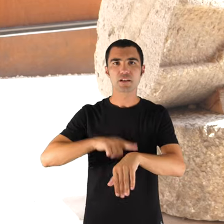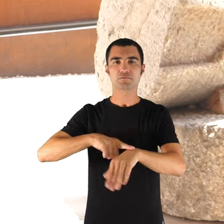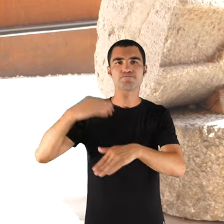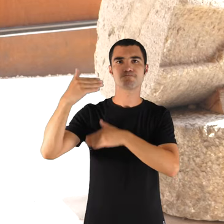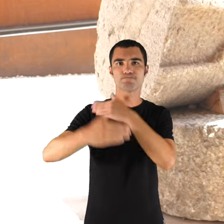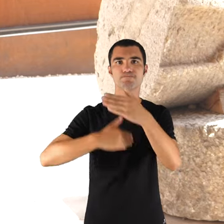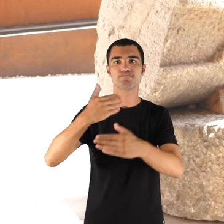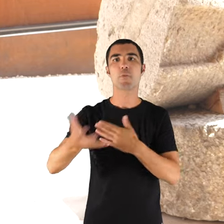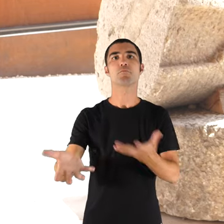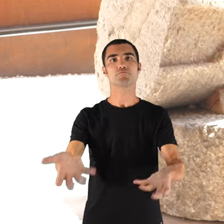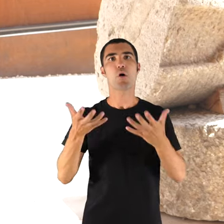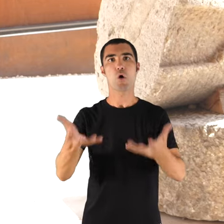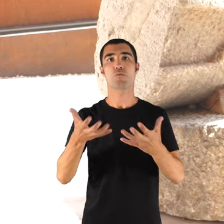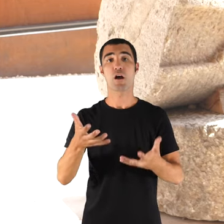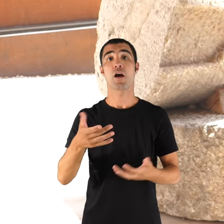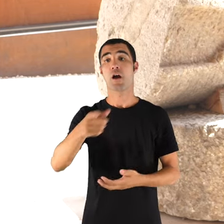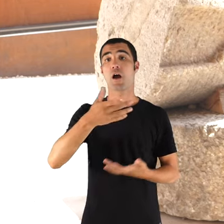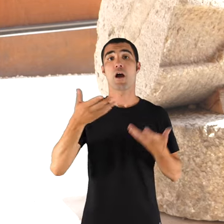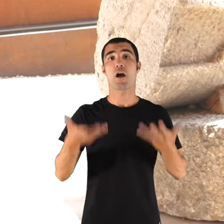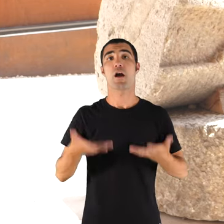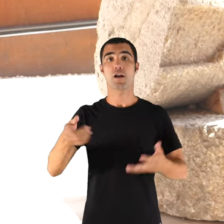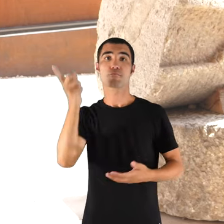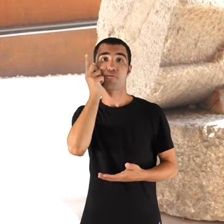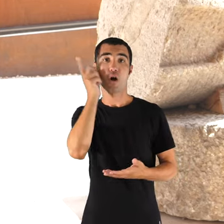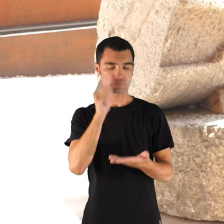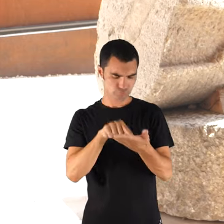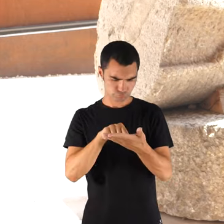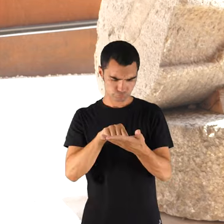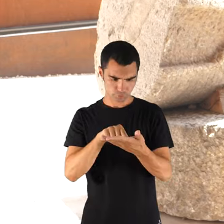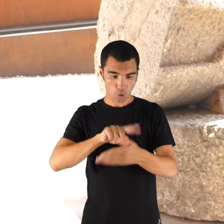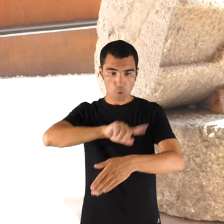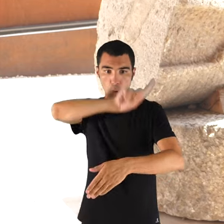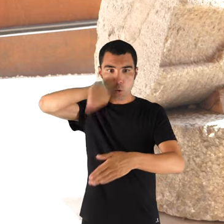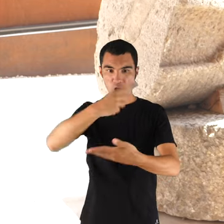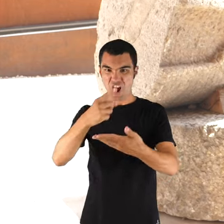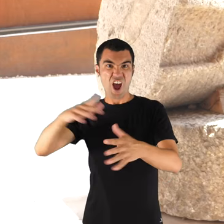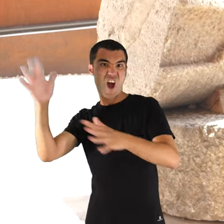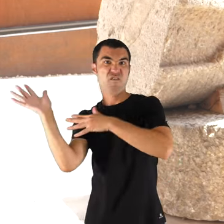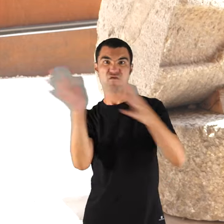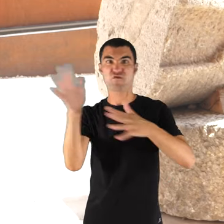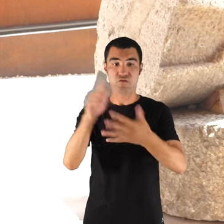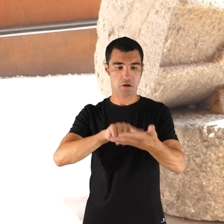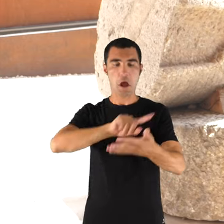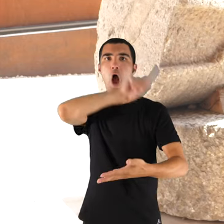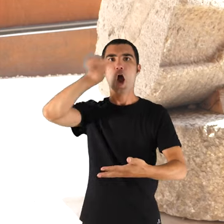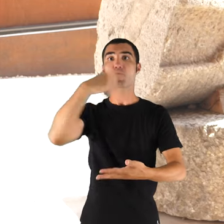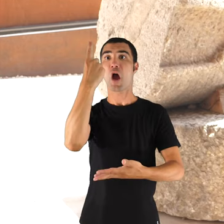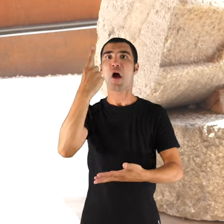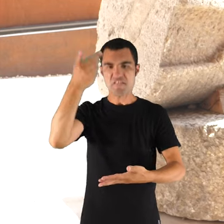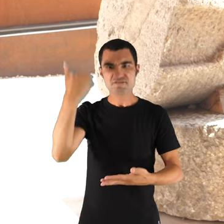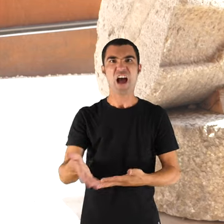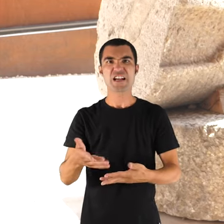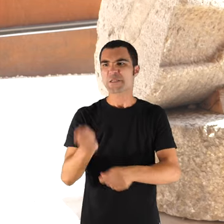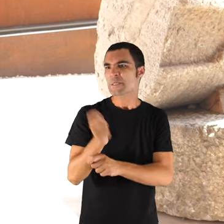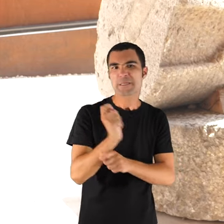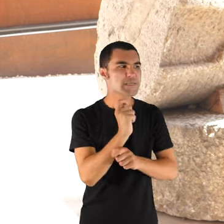guanyem molt. Ara en su mòbil saps que d'aquí una hora se posarà una ventada, però tens aquella hora per poder fer